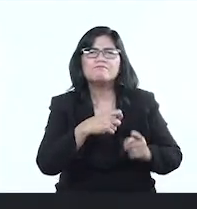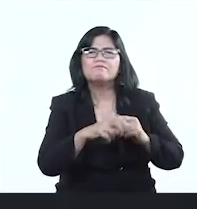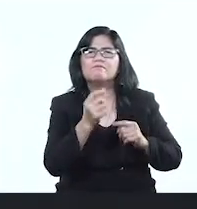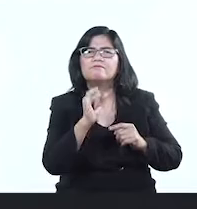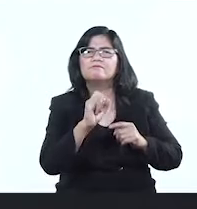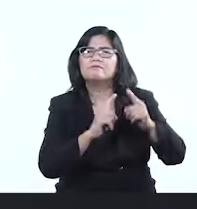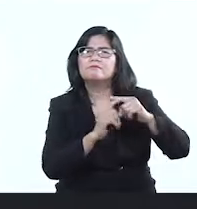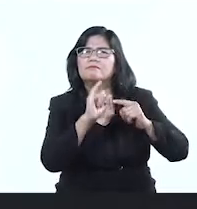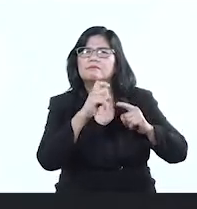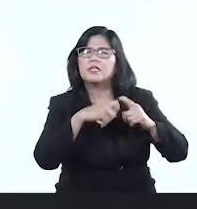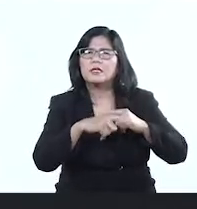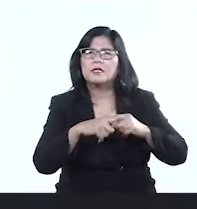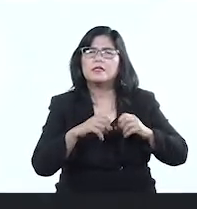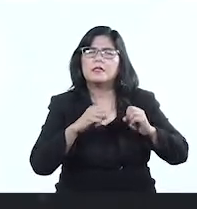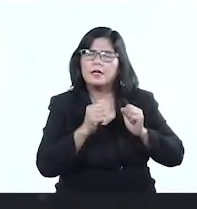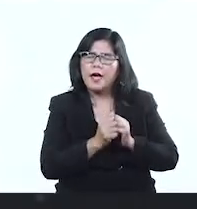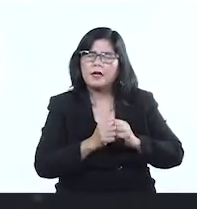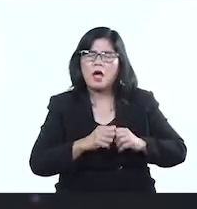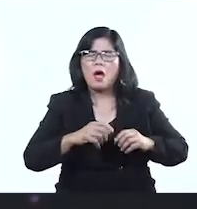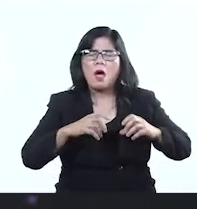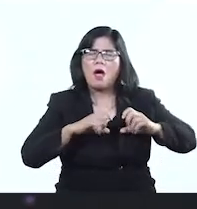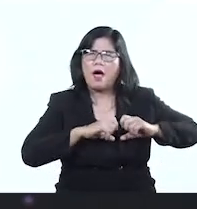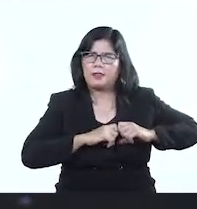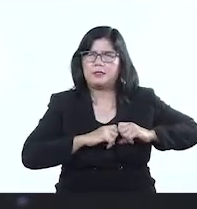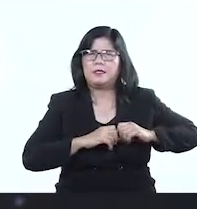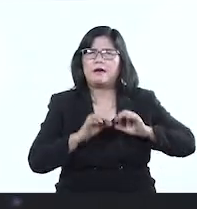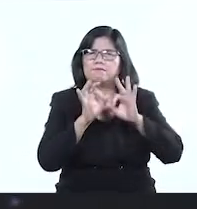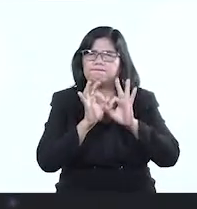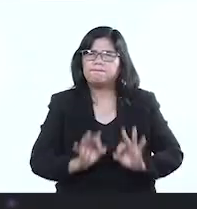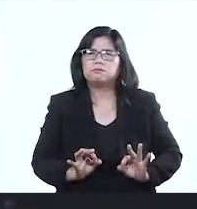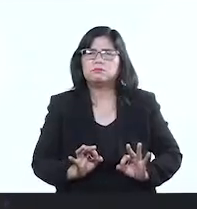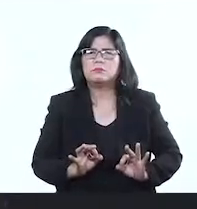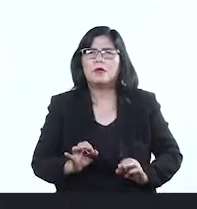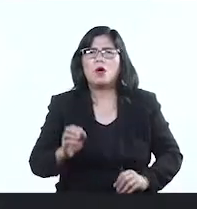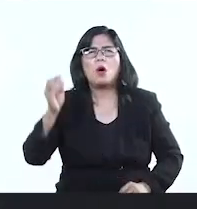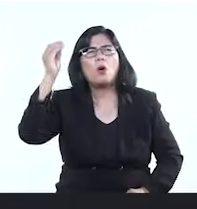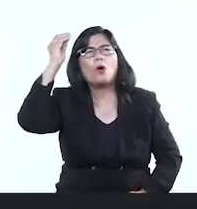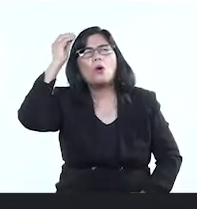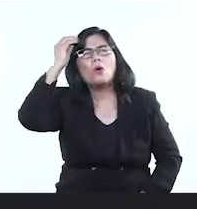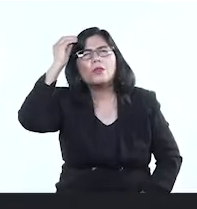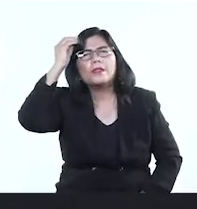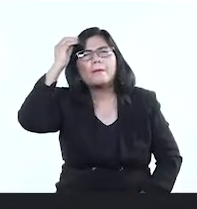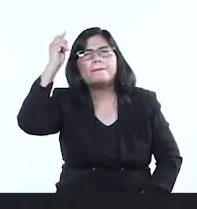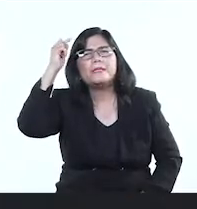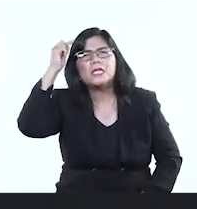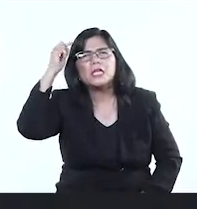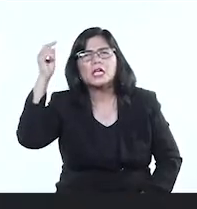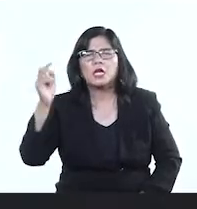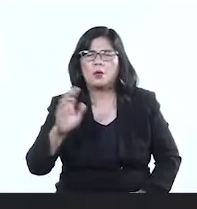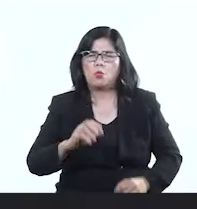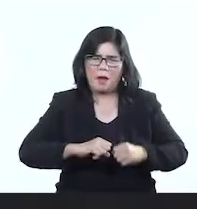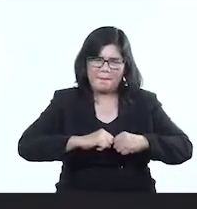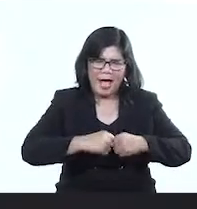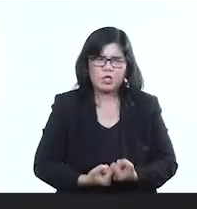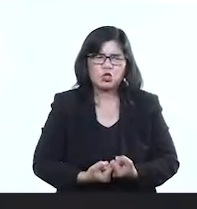tetapi juga dengan otak yang berpikir set bukan mengkritik untuk menghancurkan saya bukan mengkritik untuk menghina saya